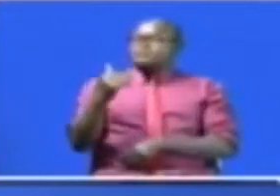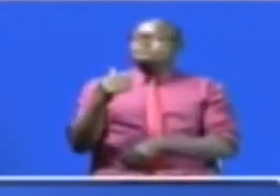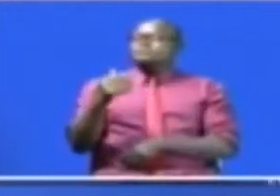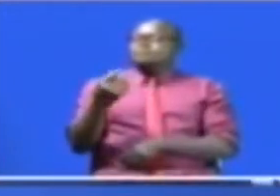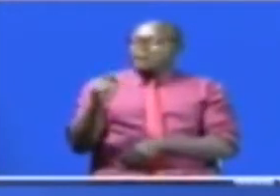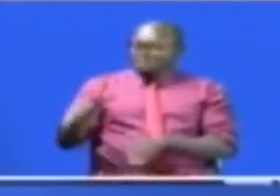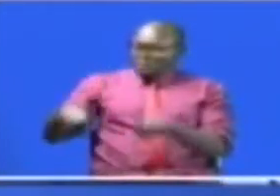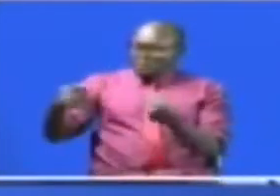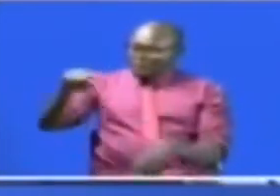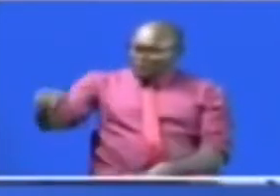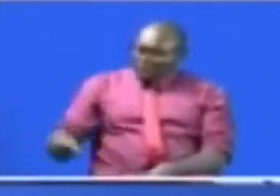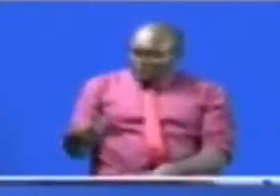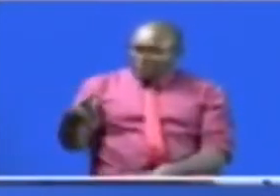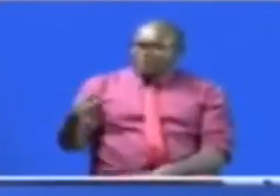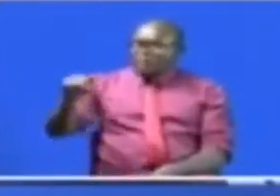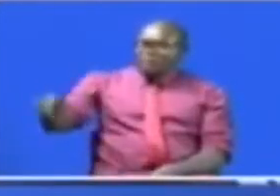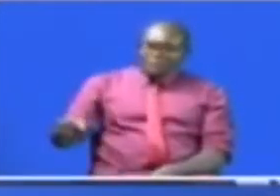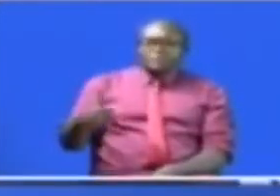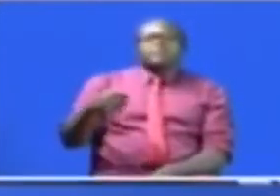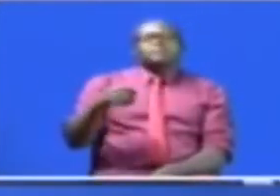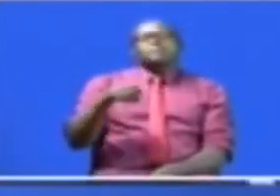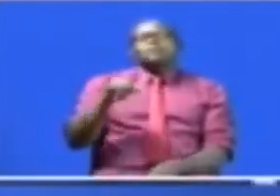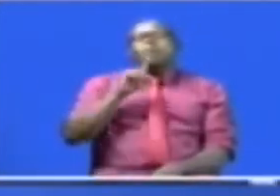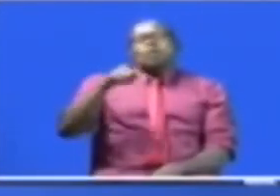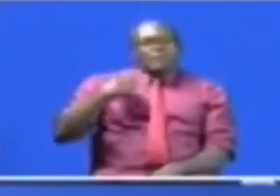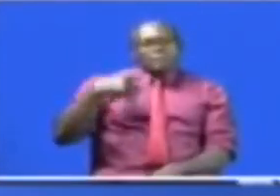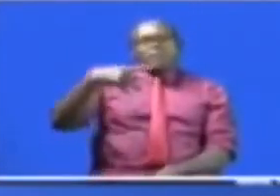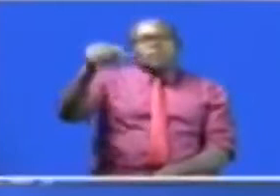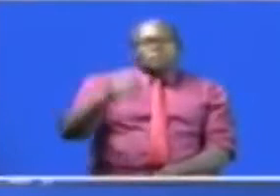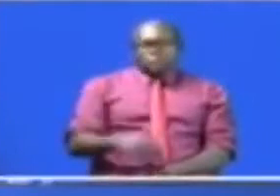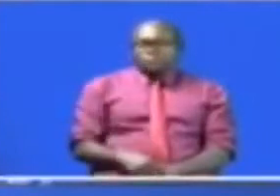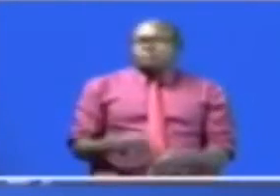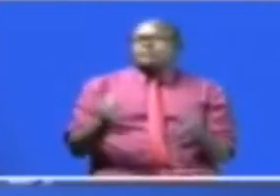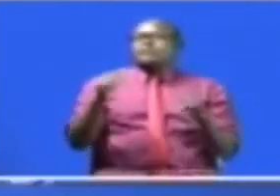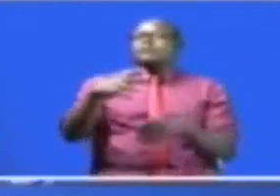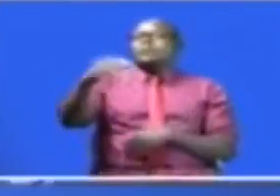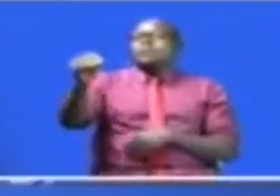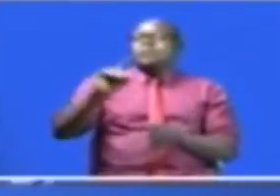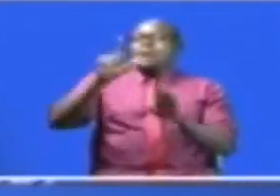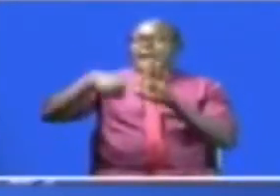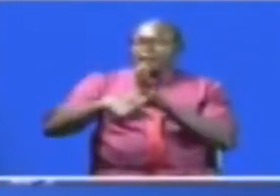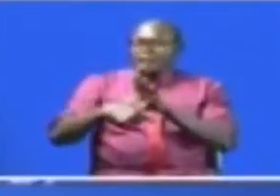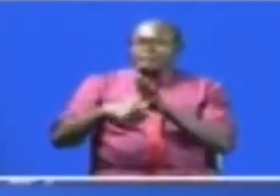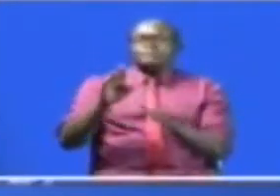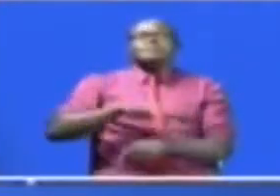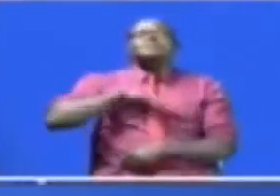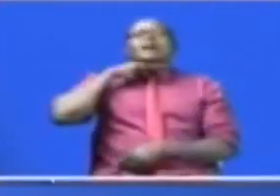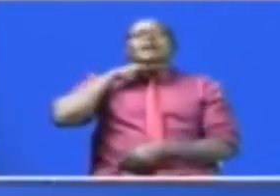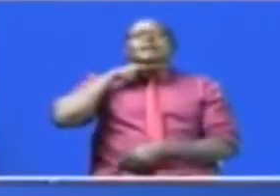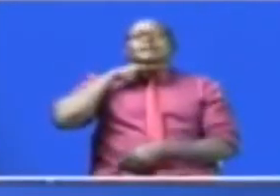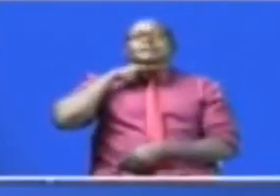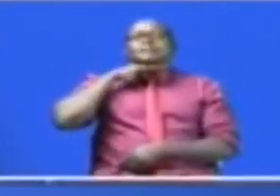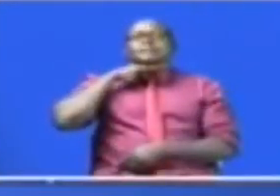nikapewa 1000 na wakaniambia waenda enda. Ndio sasa nikajaribu kuenda. Baadaye Kevin alikata roho